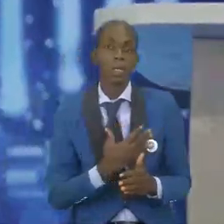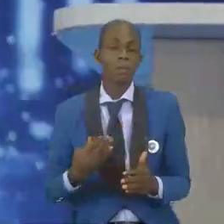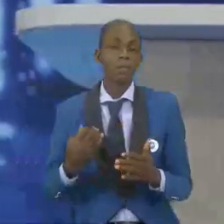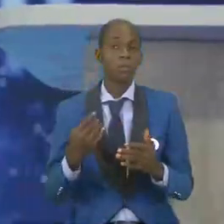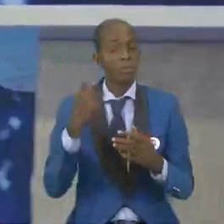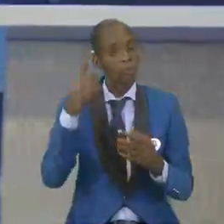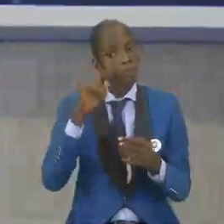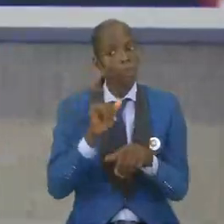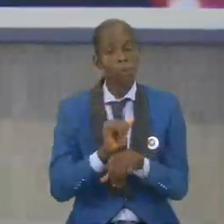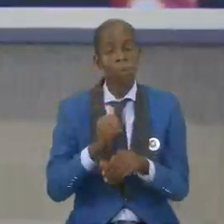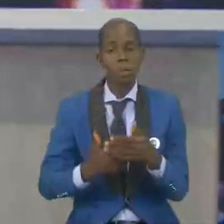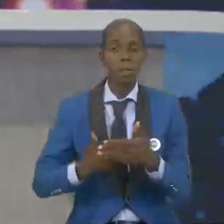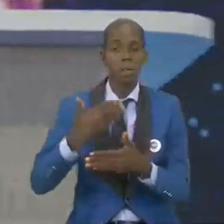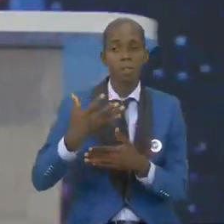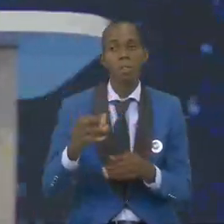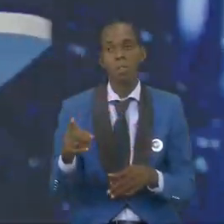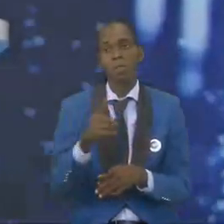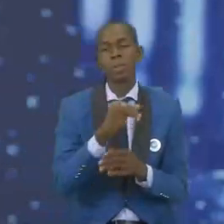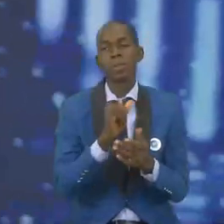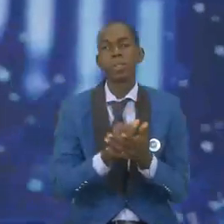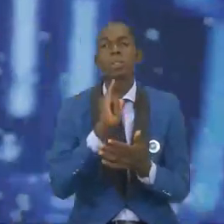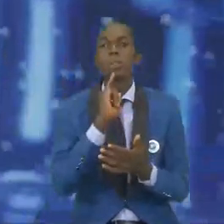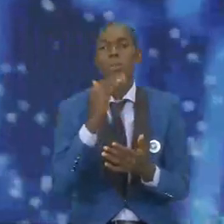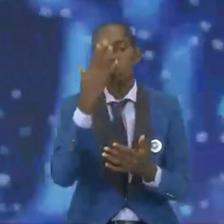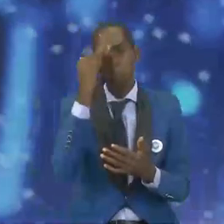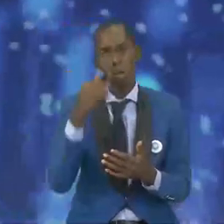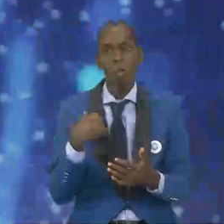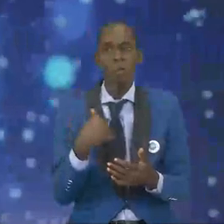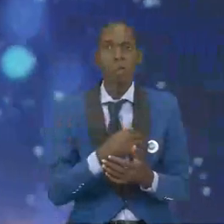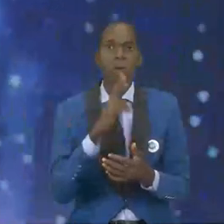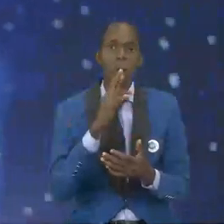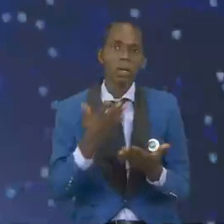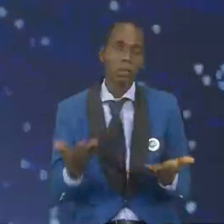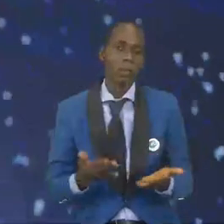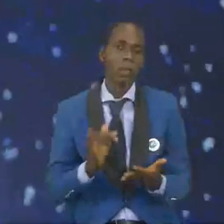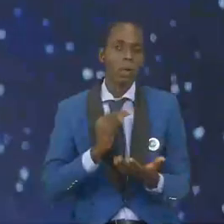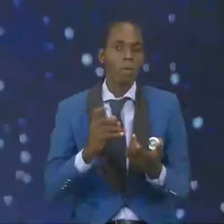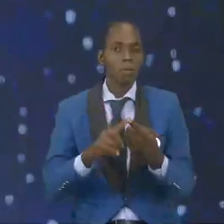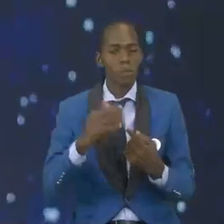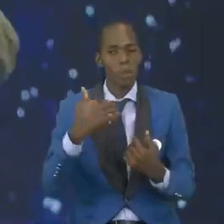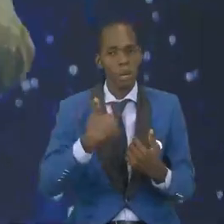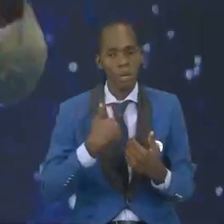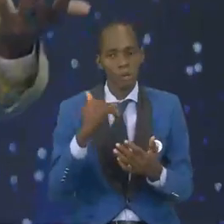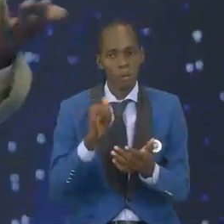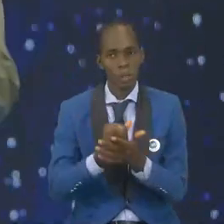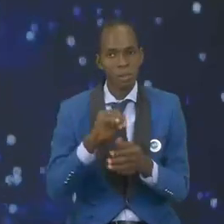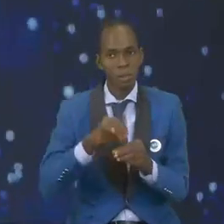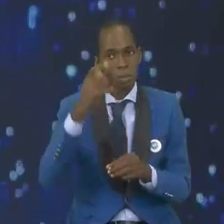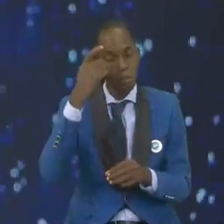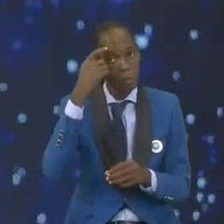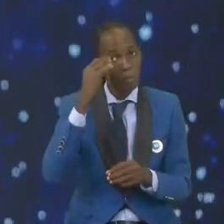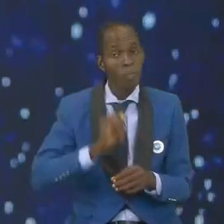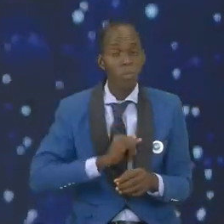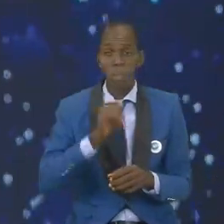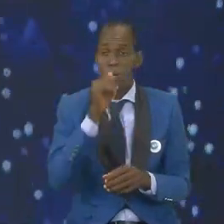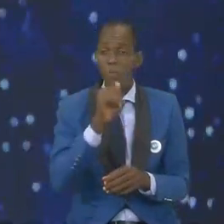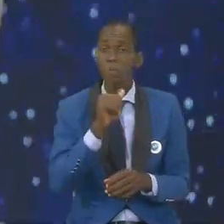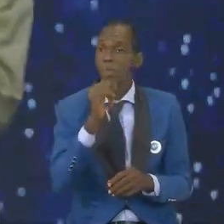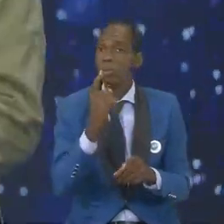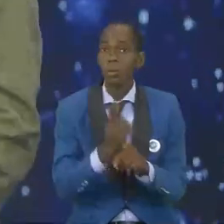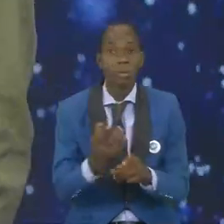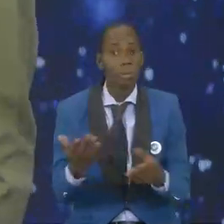maintenant. C'est donc, voilà les raisons pour lesquelles nous sommes là. Je veux que tu aies ça à l'esprit et que tu comprennes. Je ne suis pas